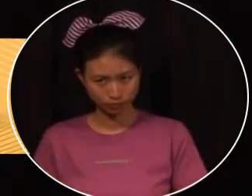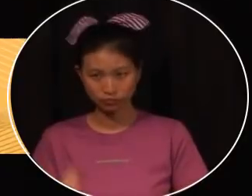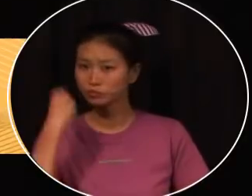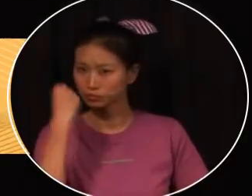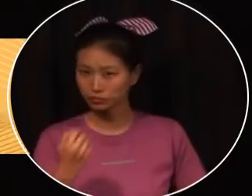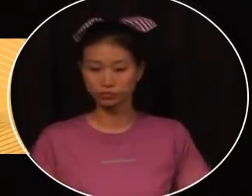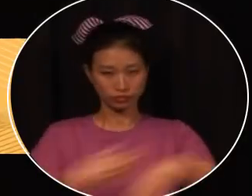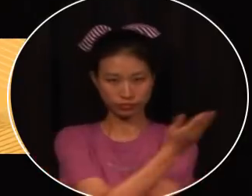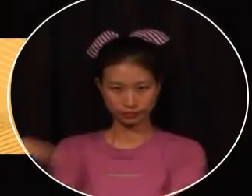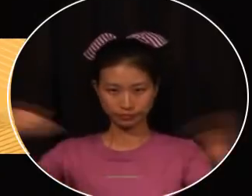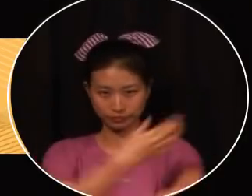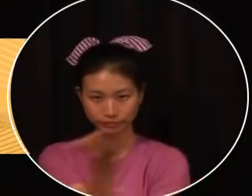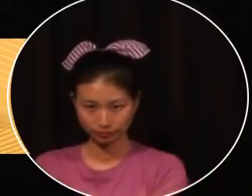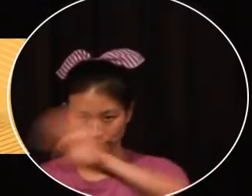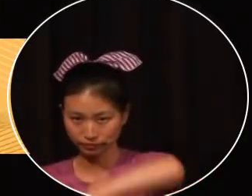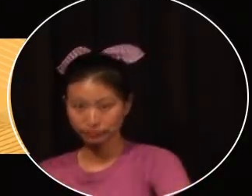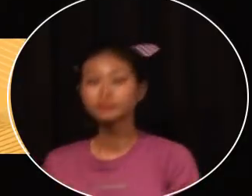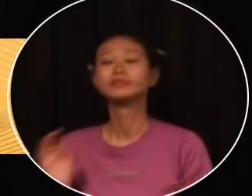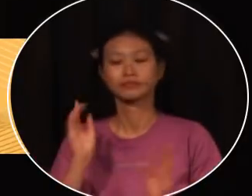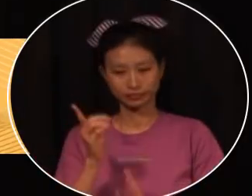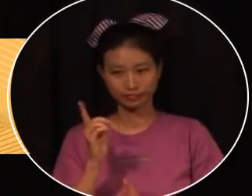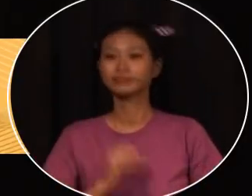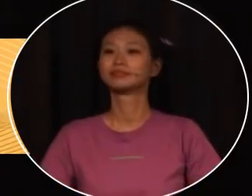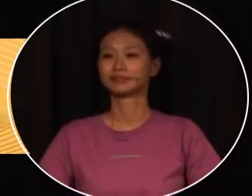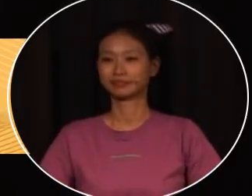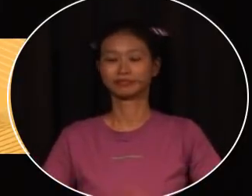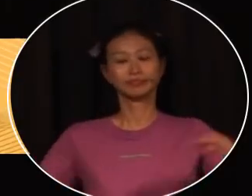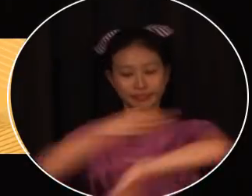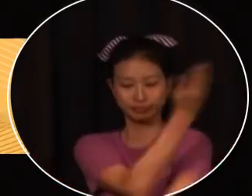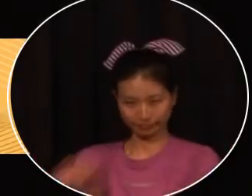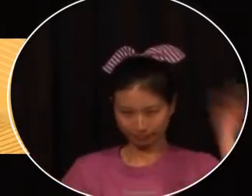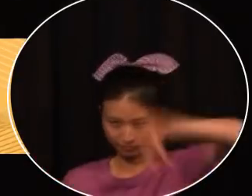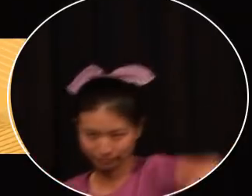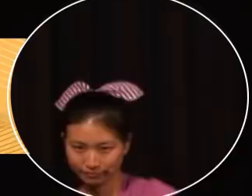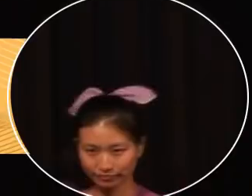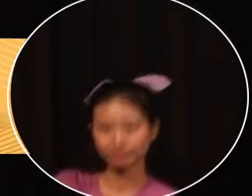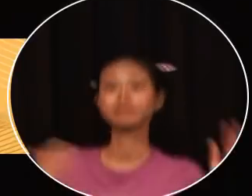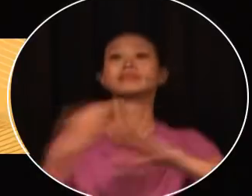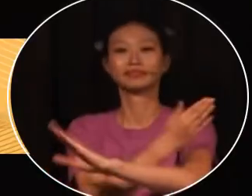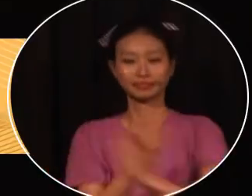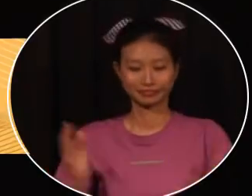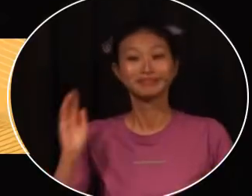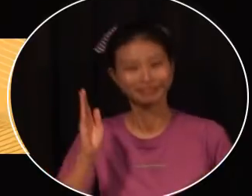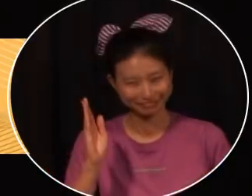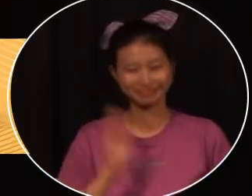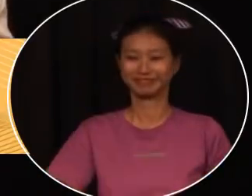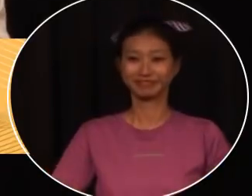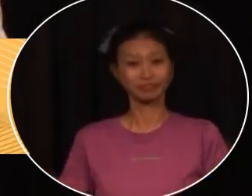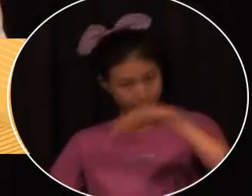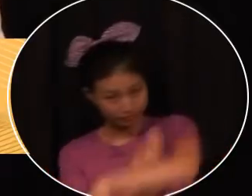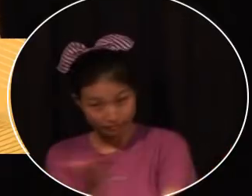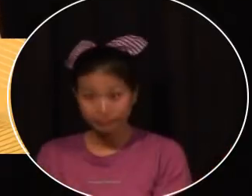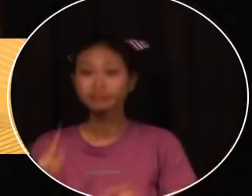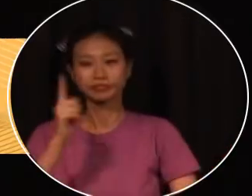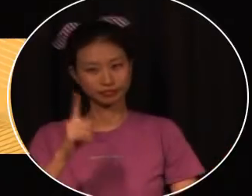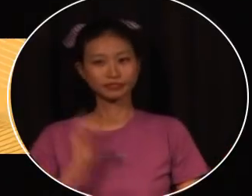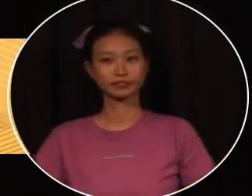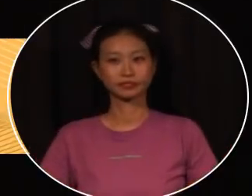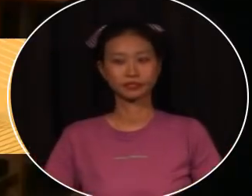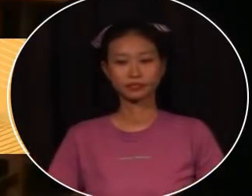我跟你们说， 是啊， 假设那些企业，想征才，不知道要选谁的话，打电话过来问